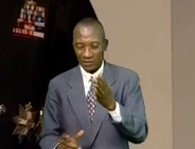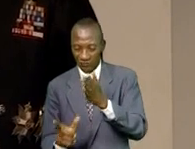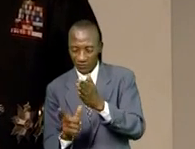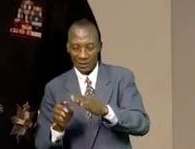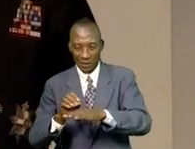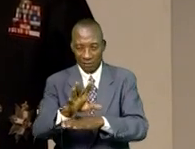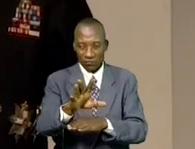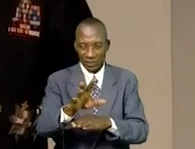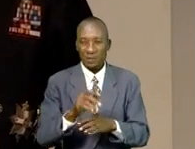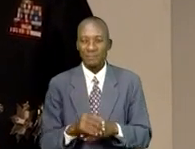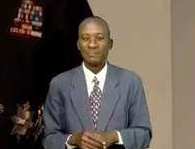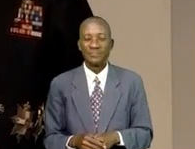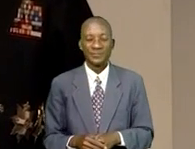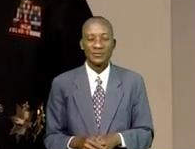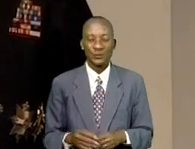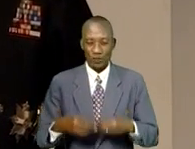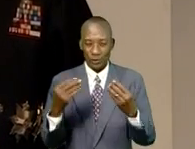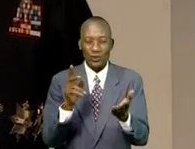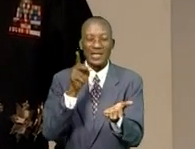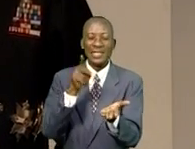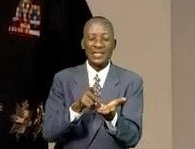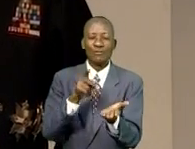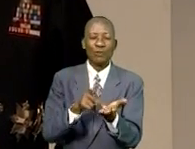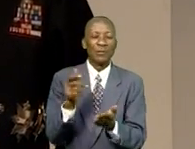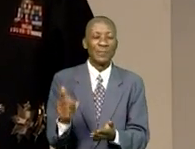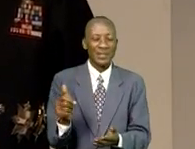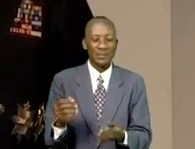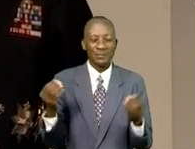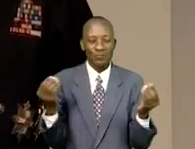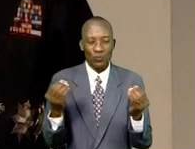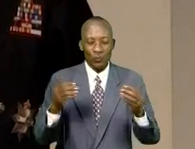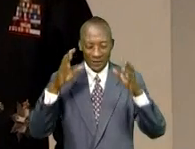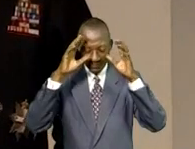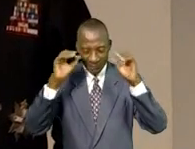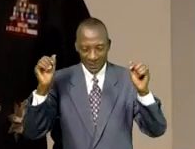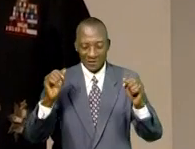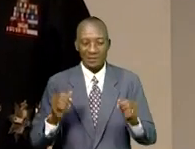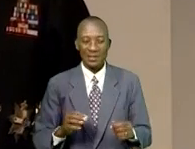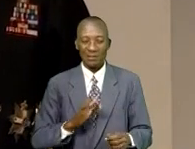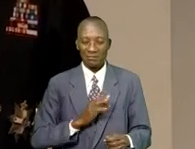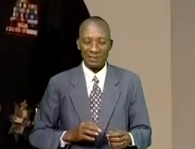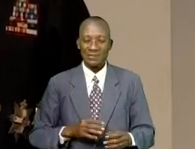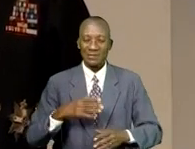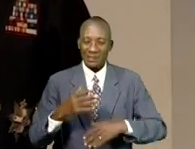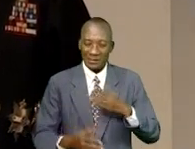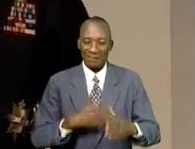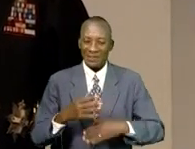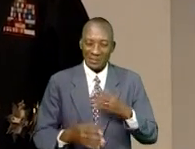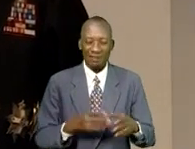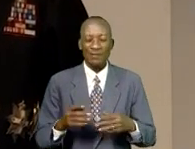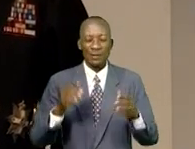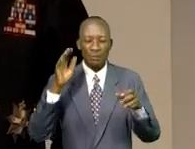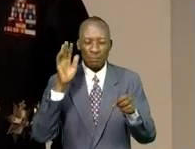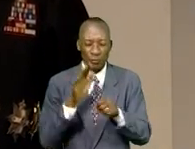j'ai l'honneur et le privilège de recevoir dans le cadre de l'International Mediterranean